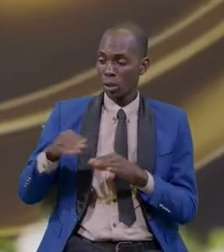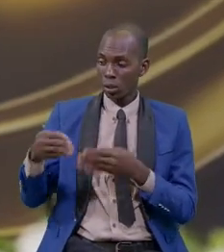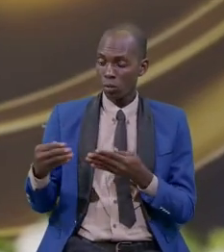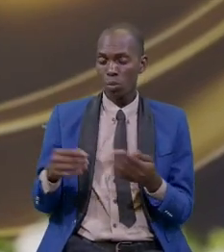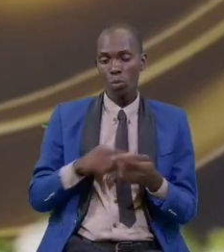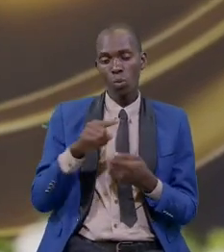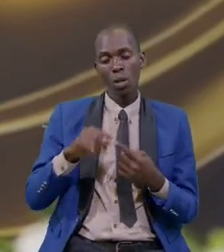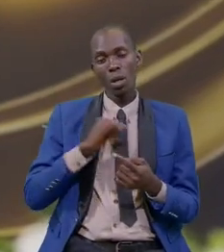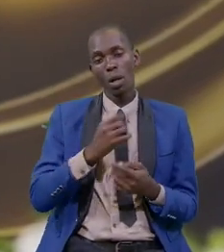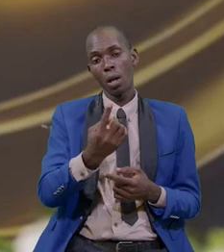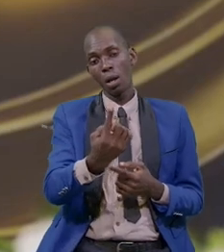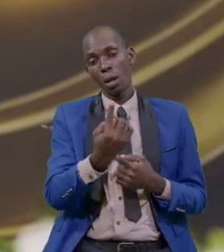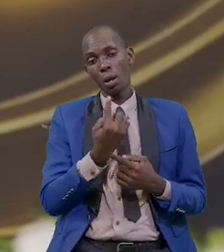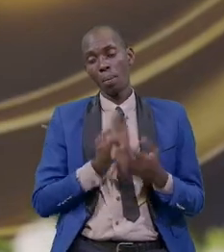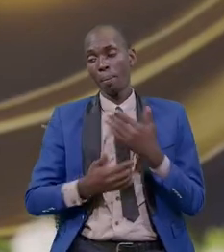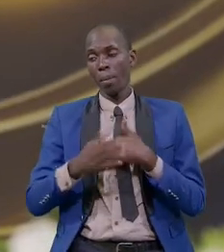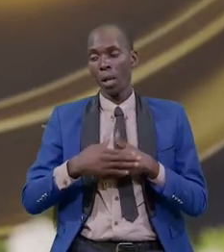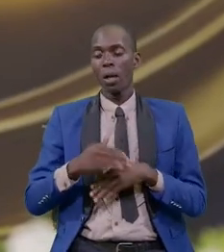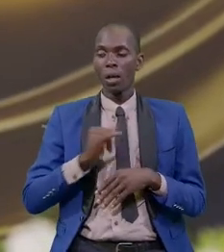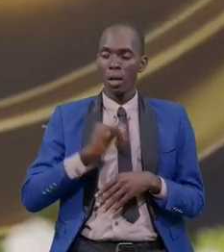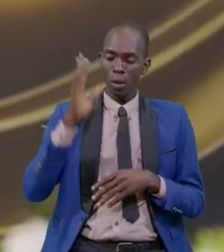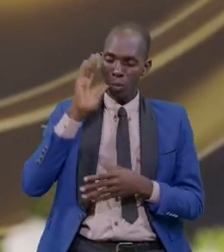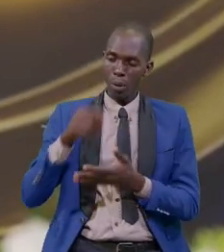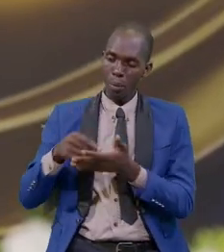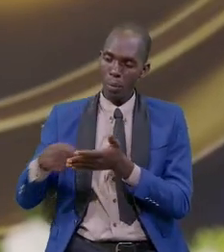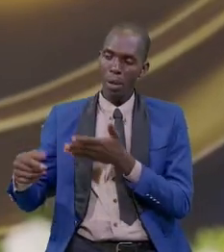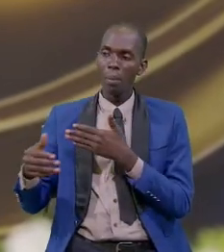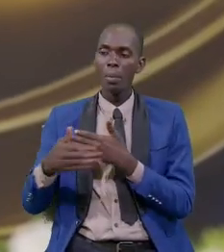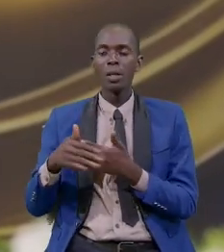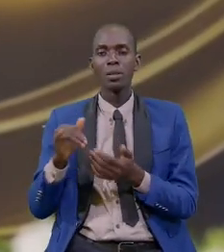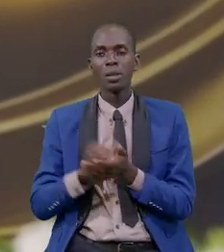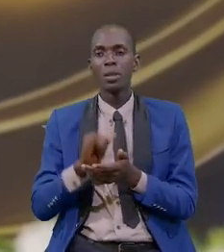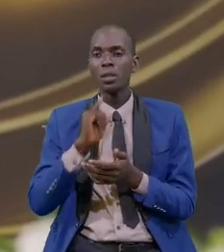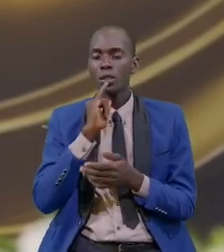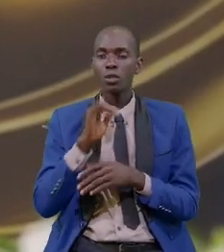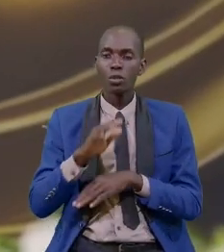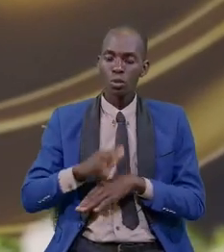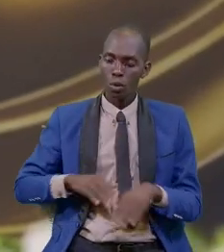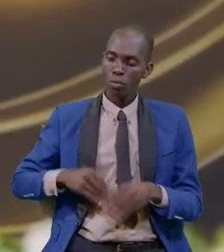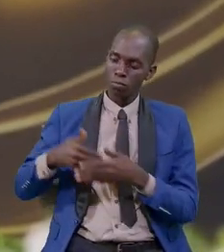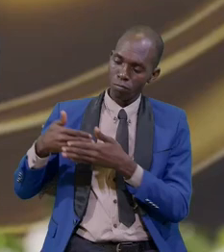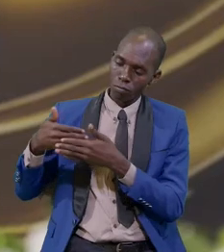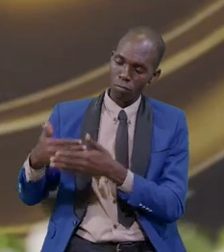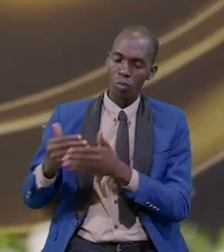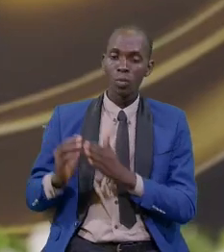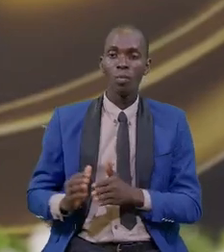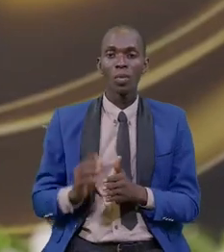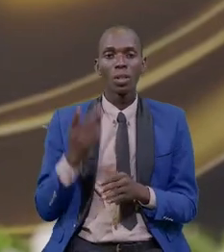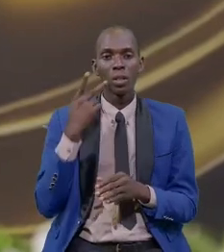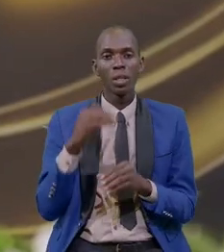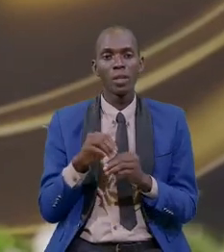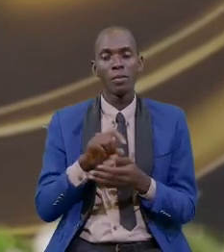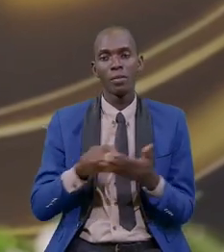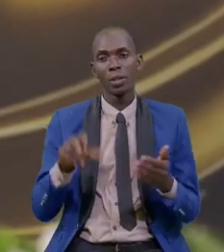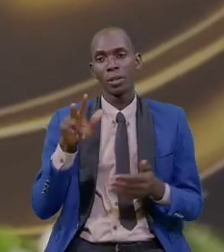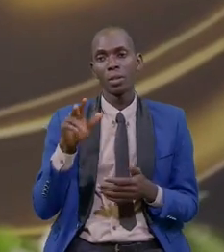je te le rendrai à mon retour. Ça, c'est le voisinage, la fille du voisinage. Alors, et le verset 36,